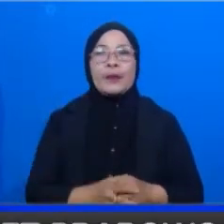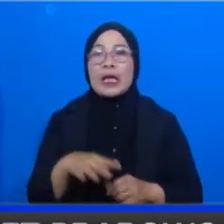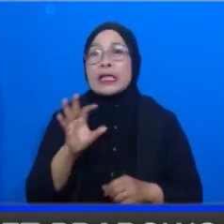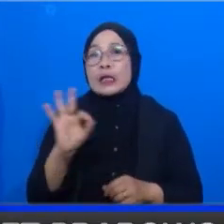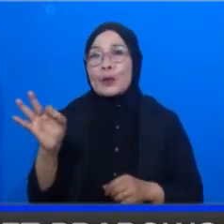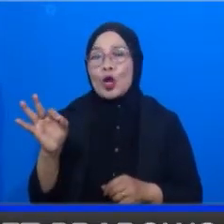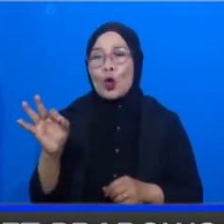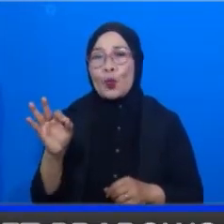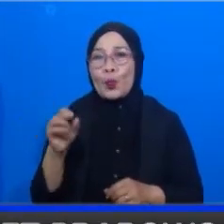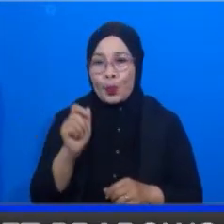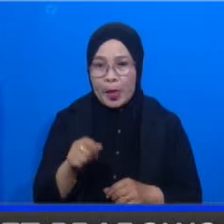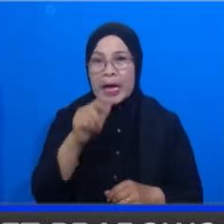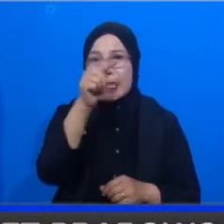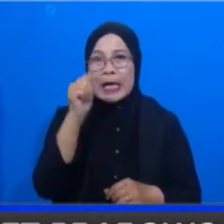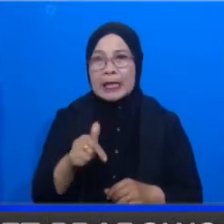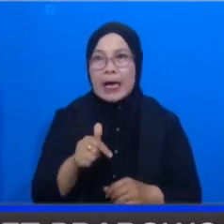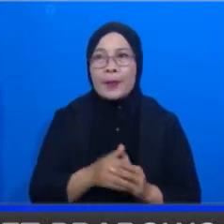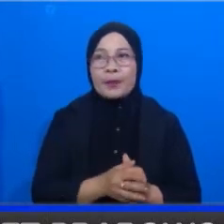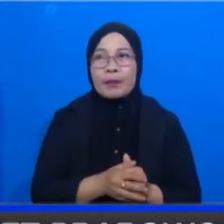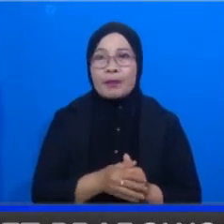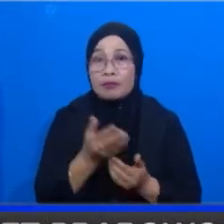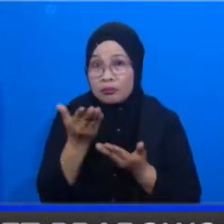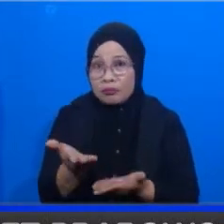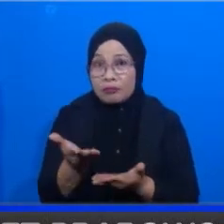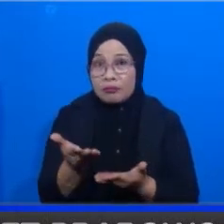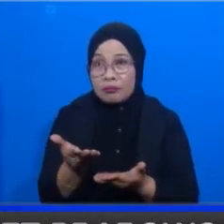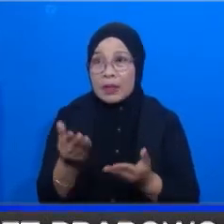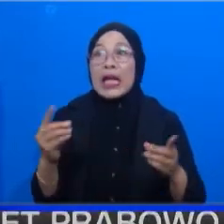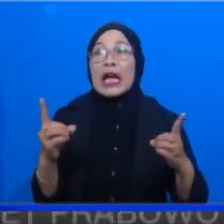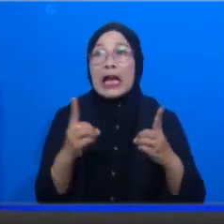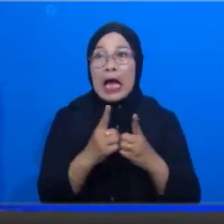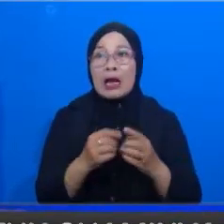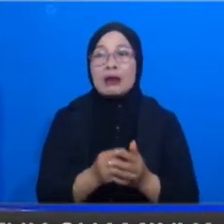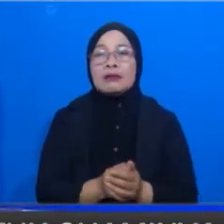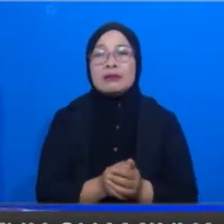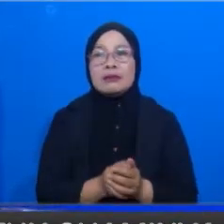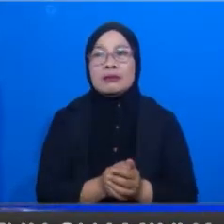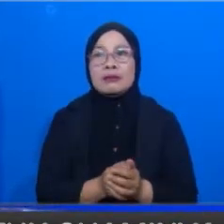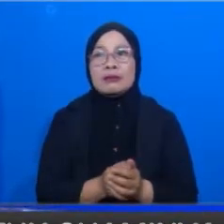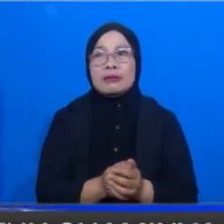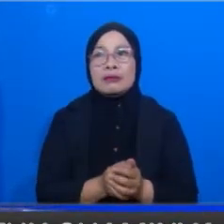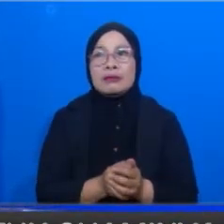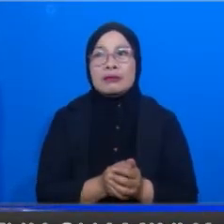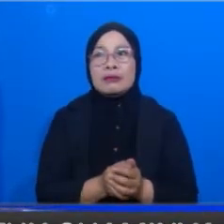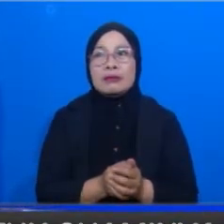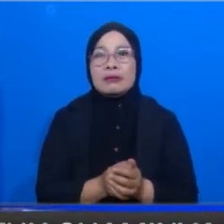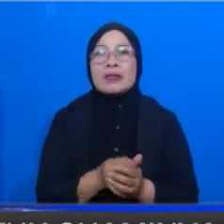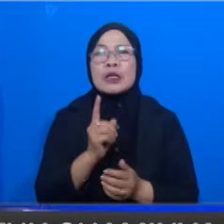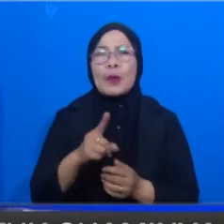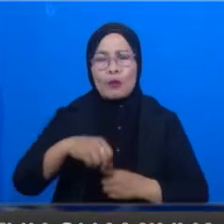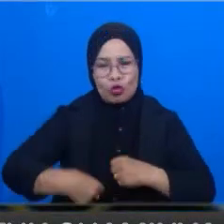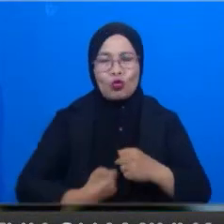Eko Arianto apakah mengenal terdakwa Harvey Moise dan dijawab kenal karena sebagai suami